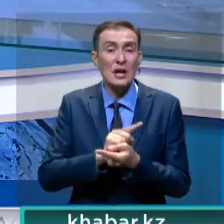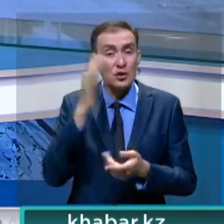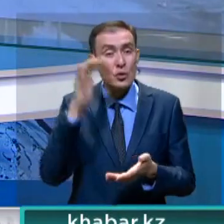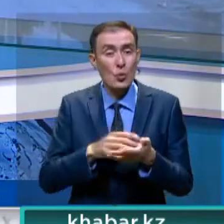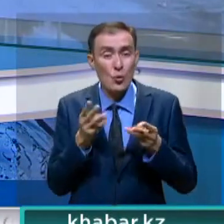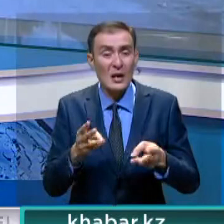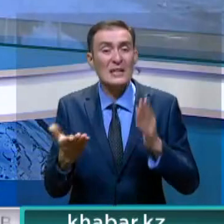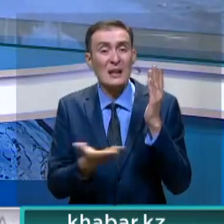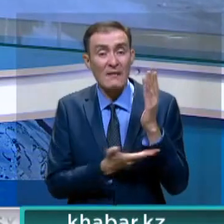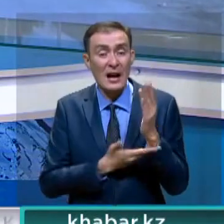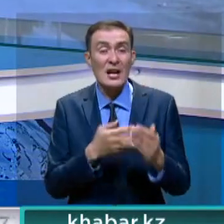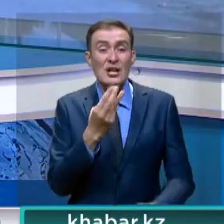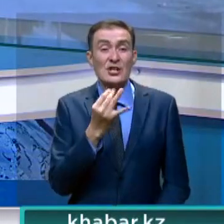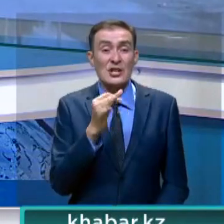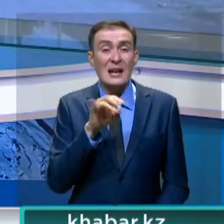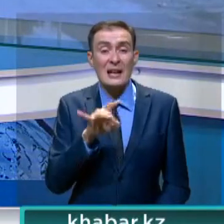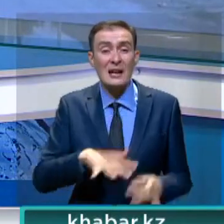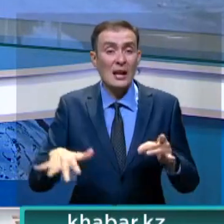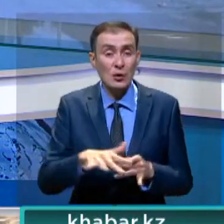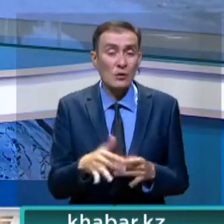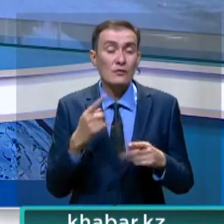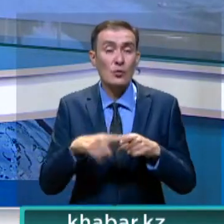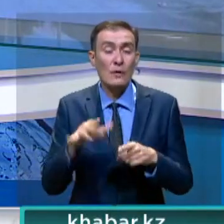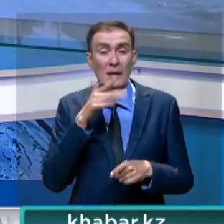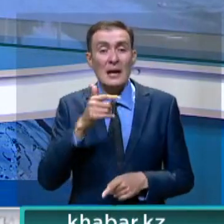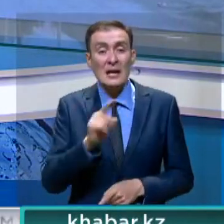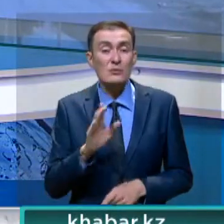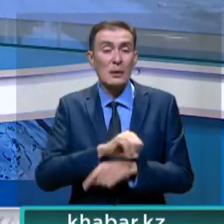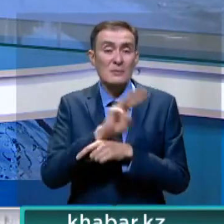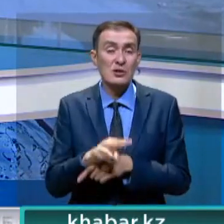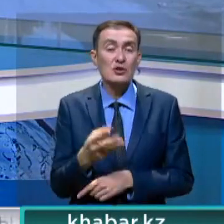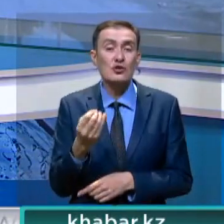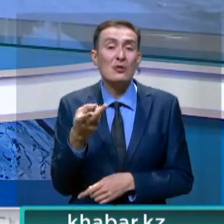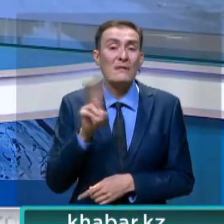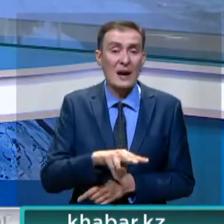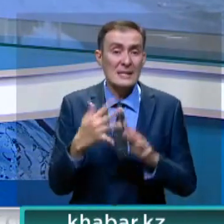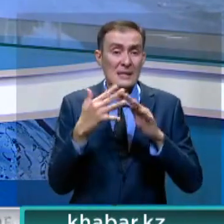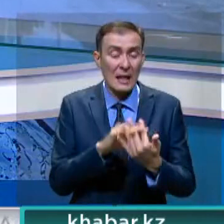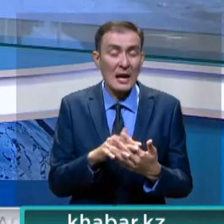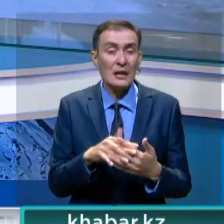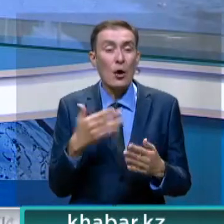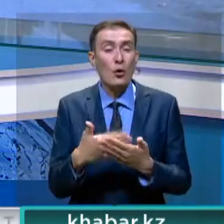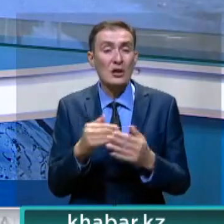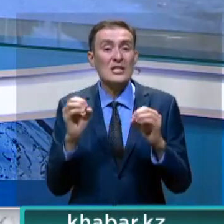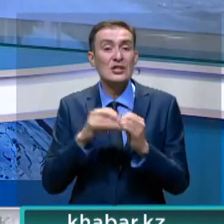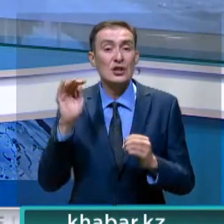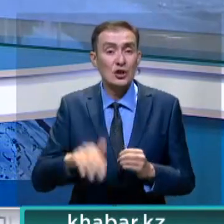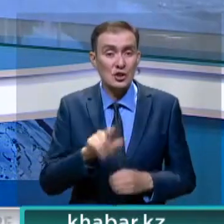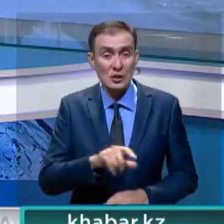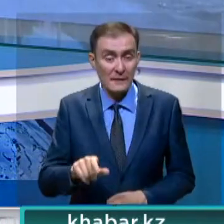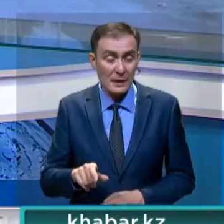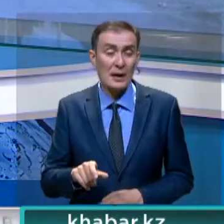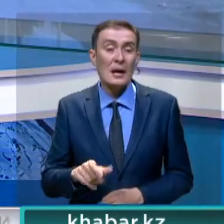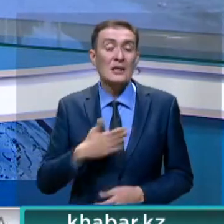же уголь и дрова. В Шиелийском районе в ближайшее время голубым топливом обеспечат еще 2 села, а это около 10 тысяч